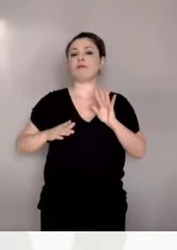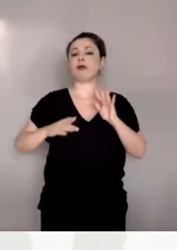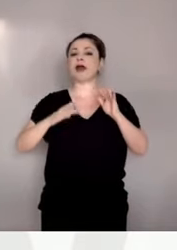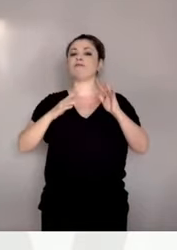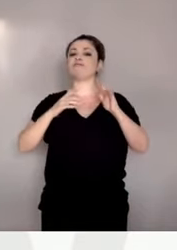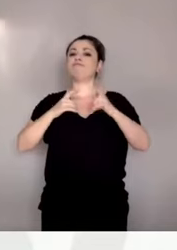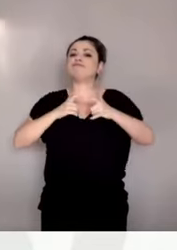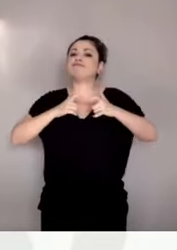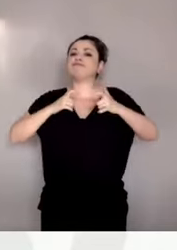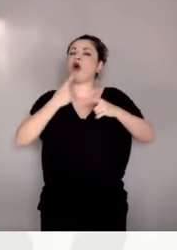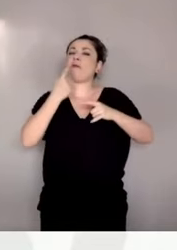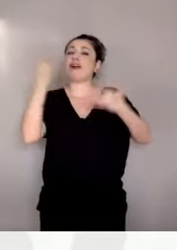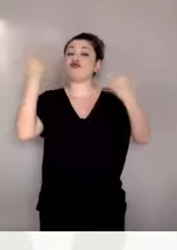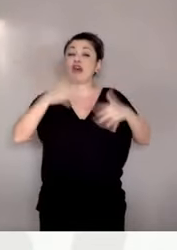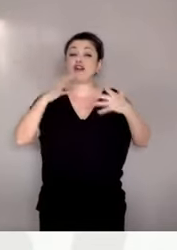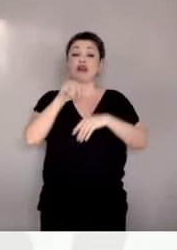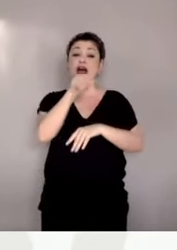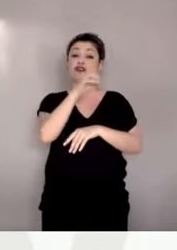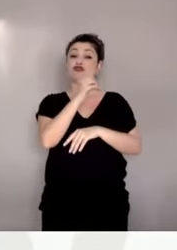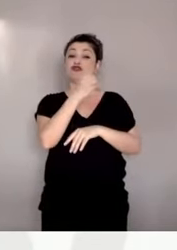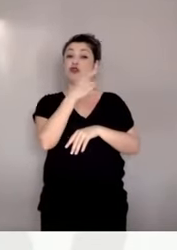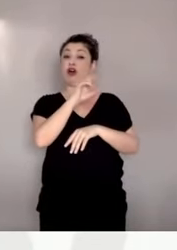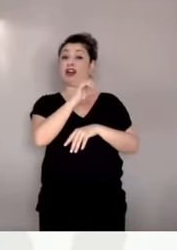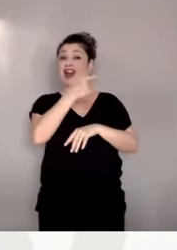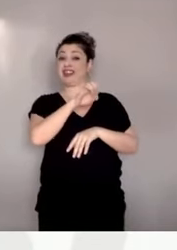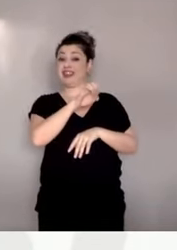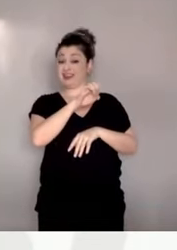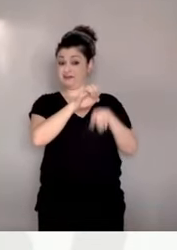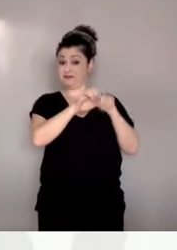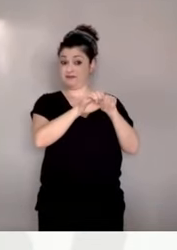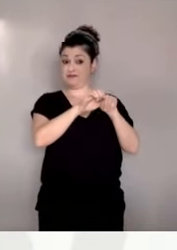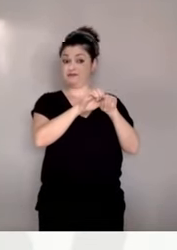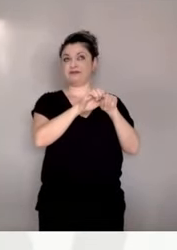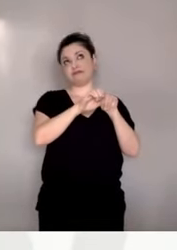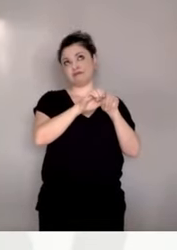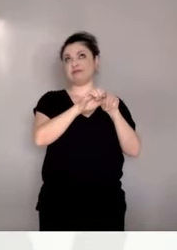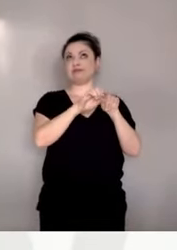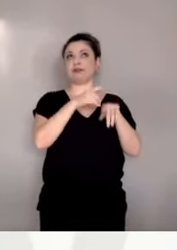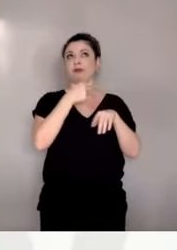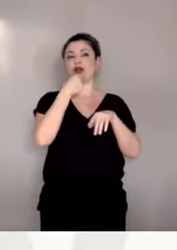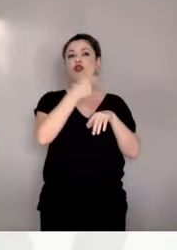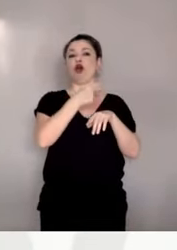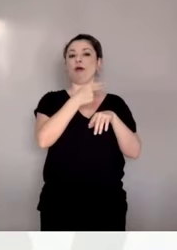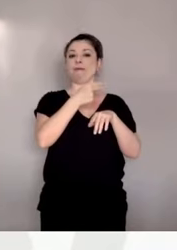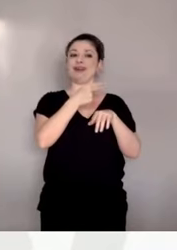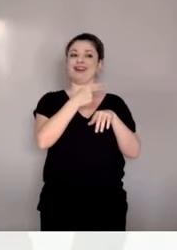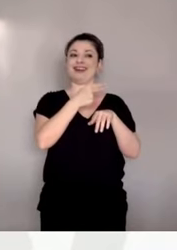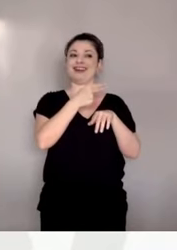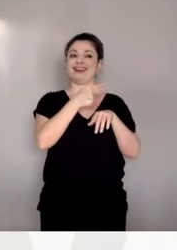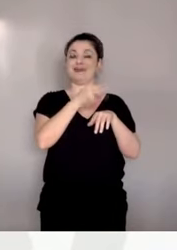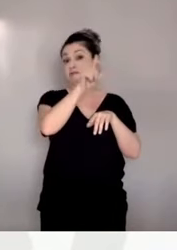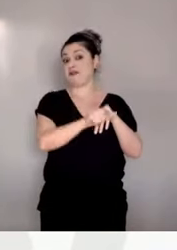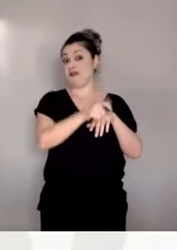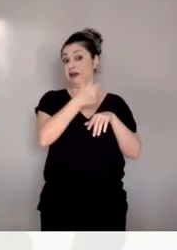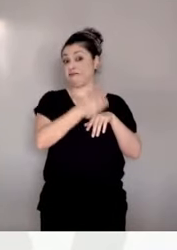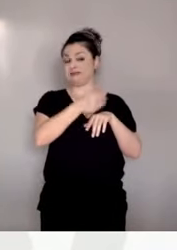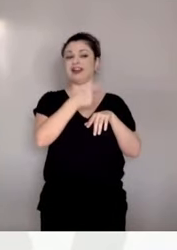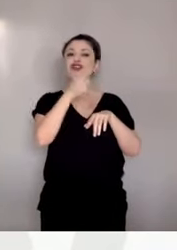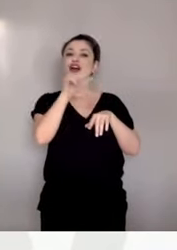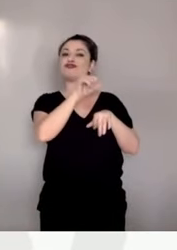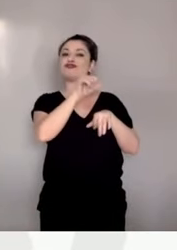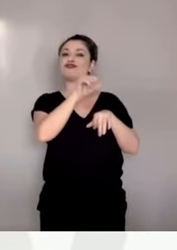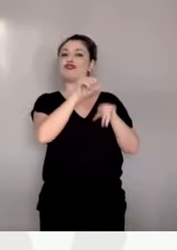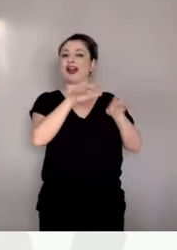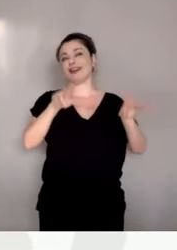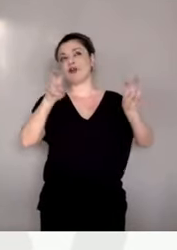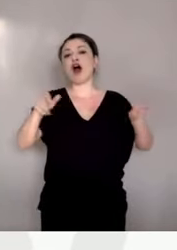momento in cui con Socrate, un nome tra altri, l'umano inizia a farsi domanda, a